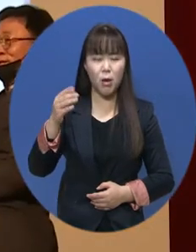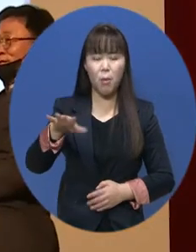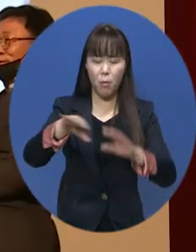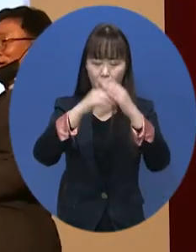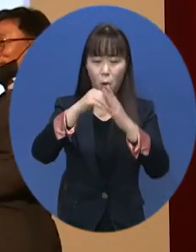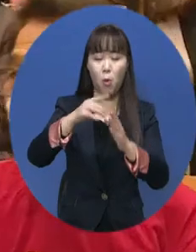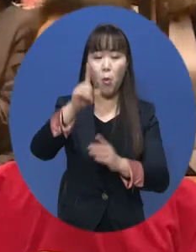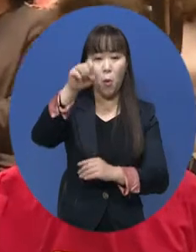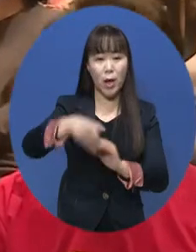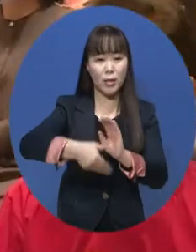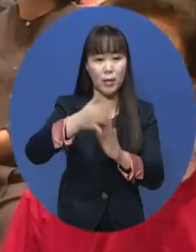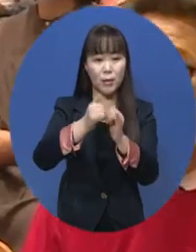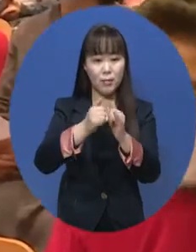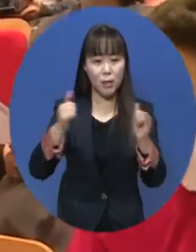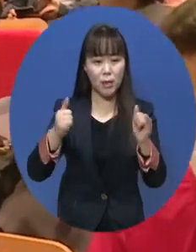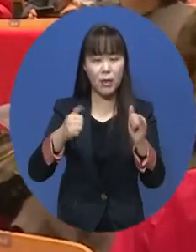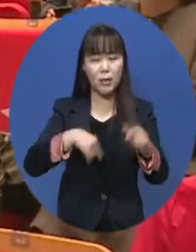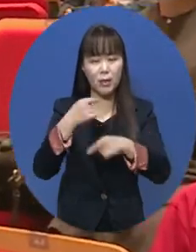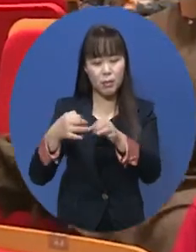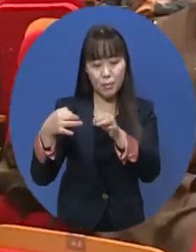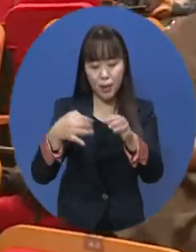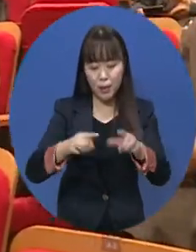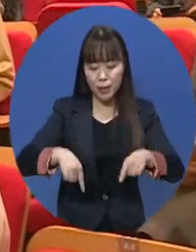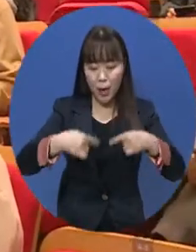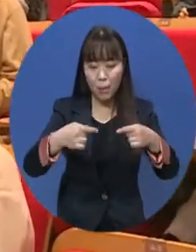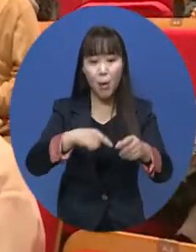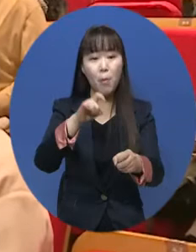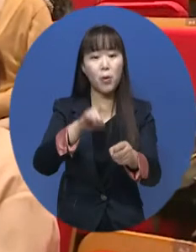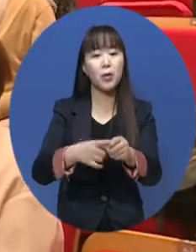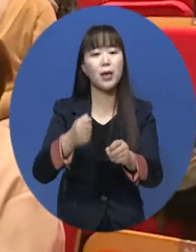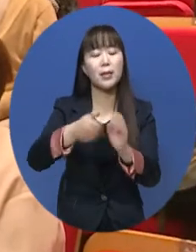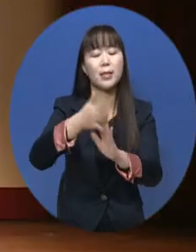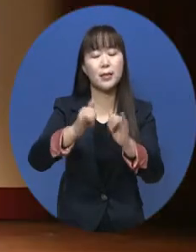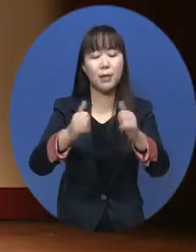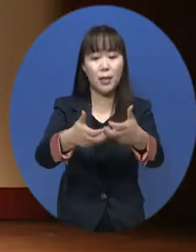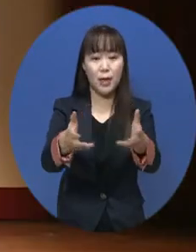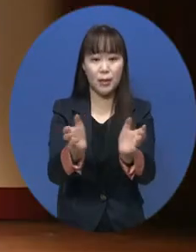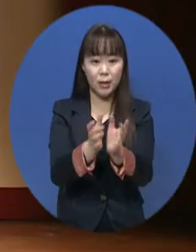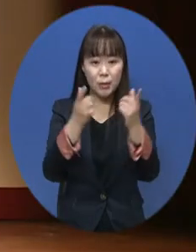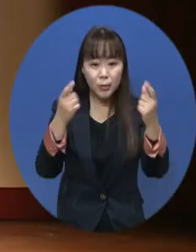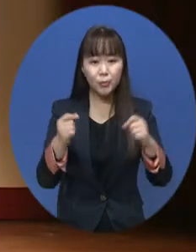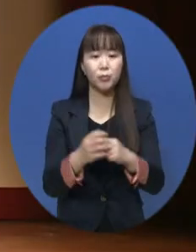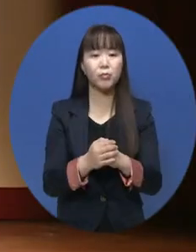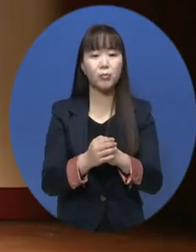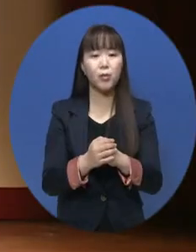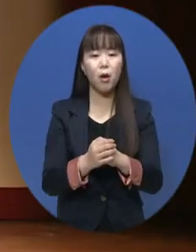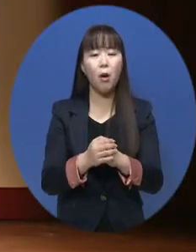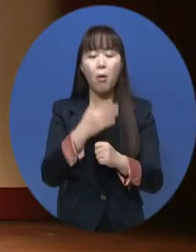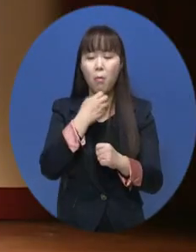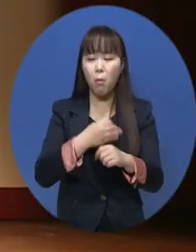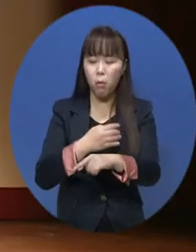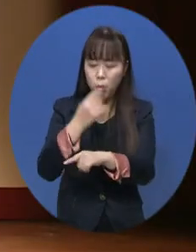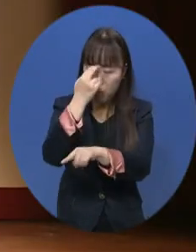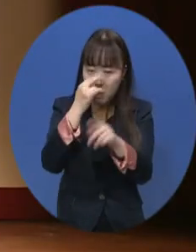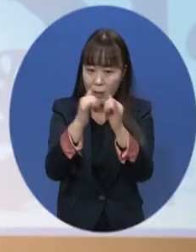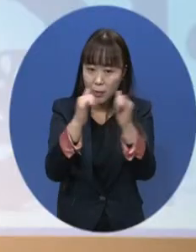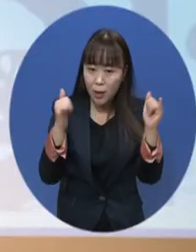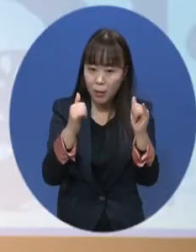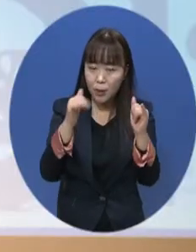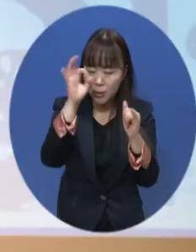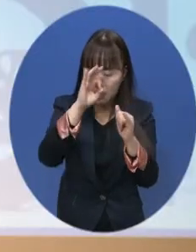시민의 자발적 기부 참여를 목표로 한 시민단체로 고양시 복지사각지대 이웃을 찾아